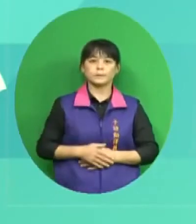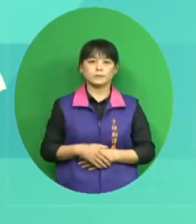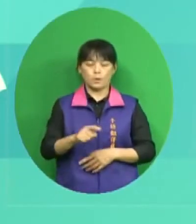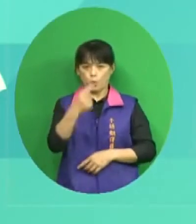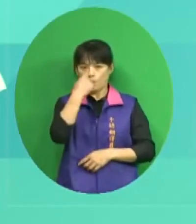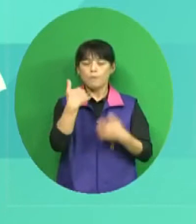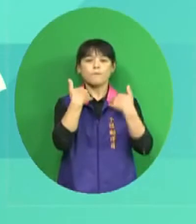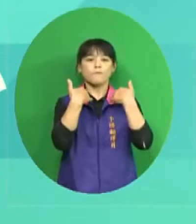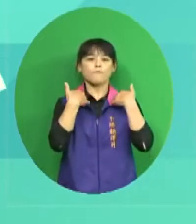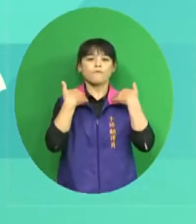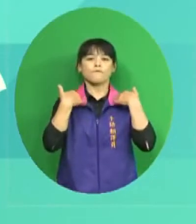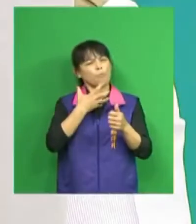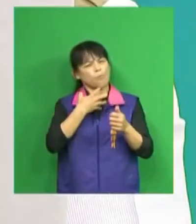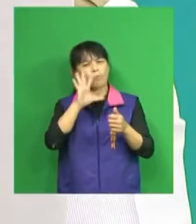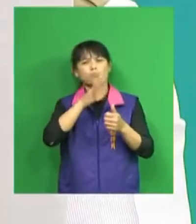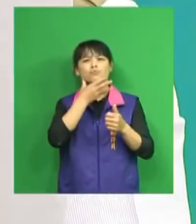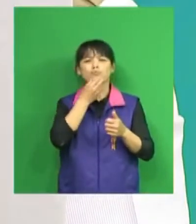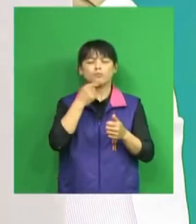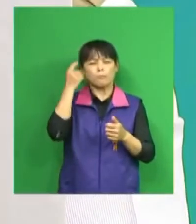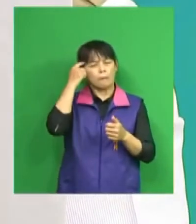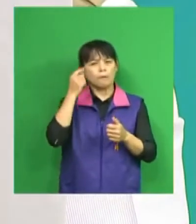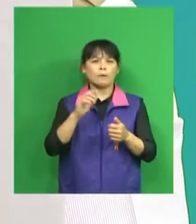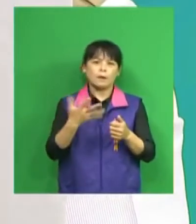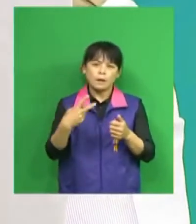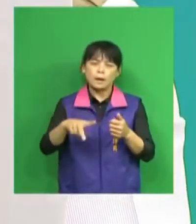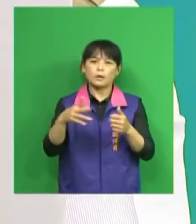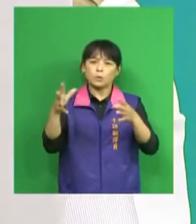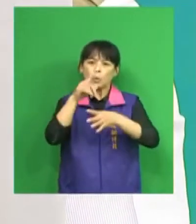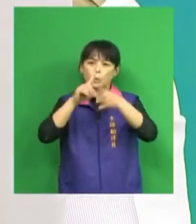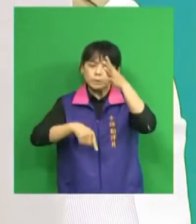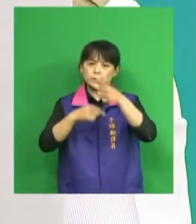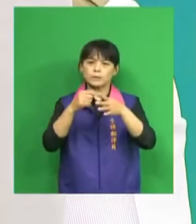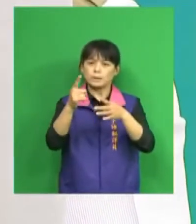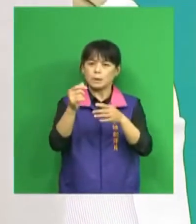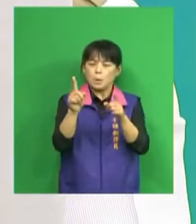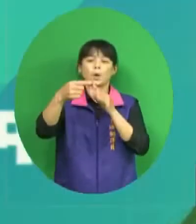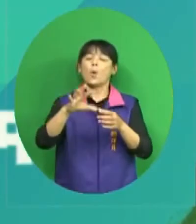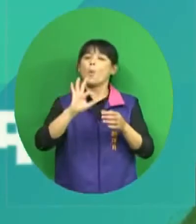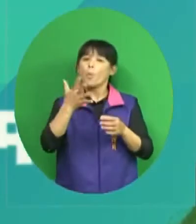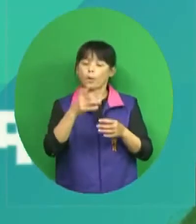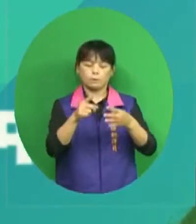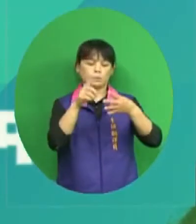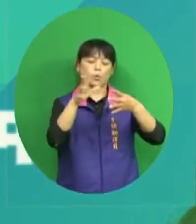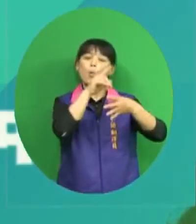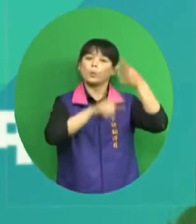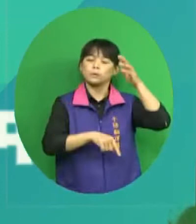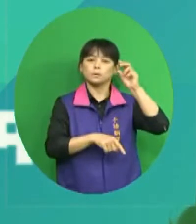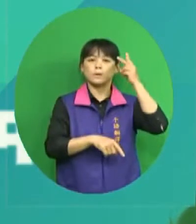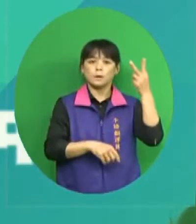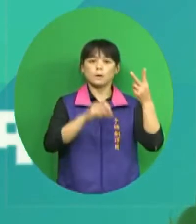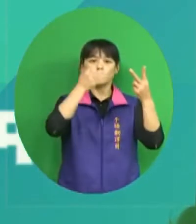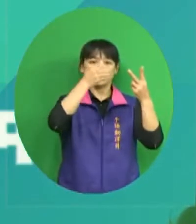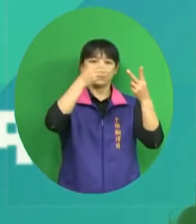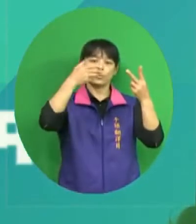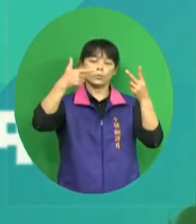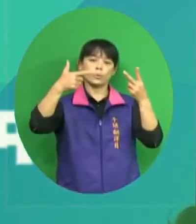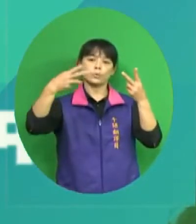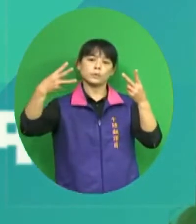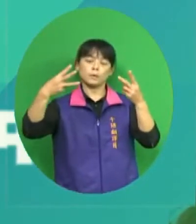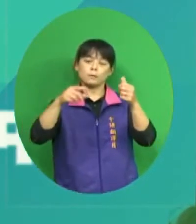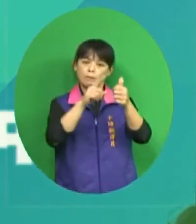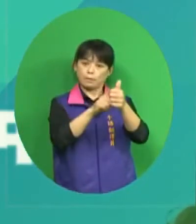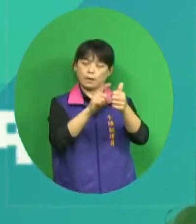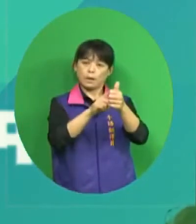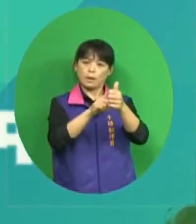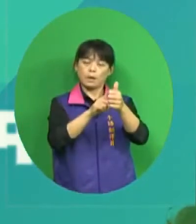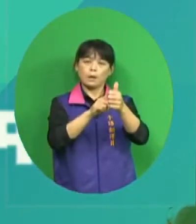的同事，5月21号采检阴性，但持续出现症状，二采确诊。 一采的时候是阴性，因为他的同